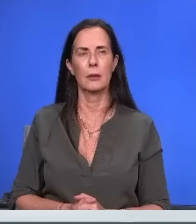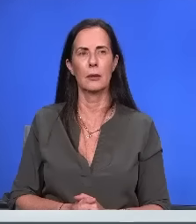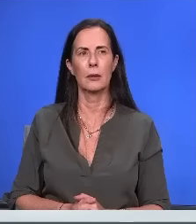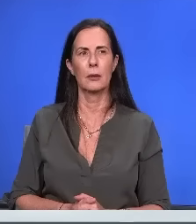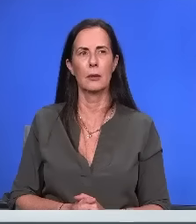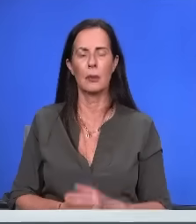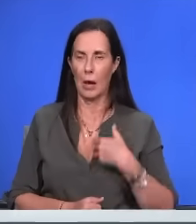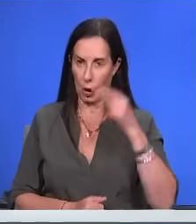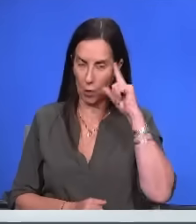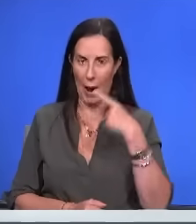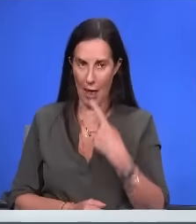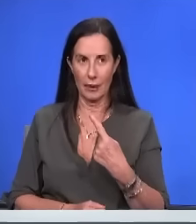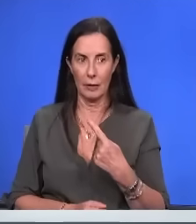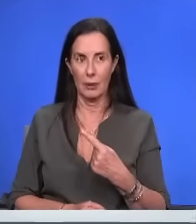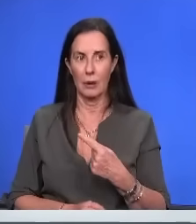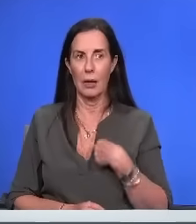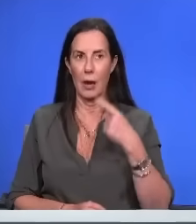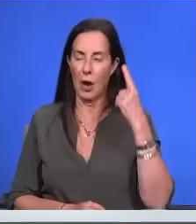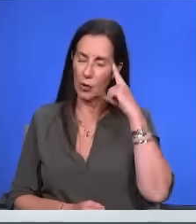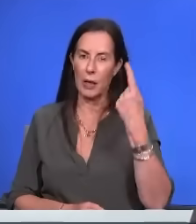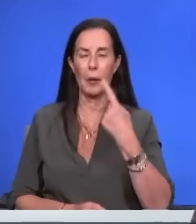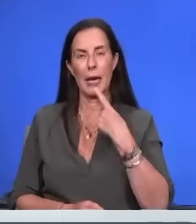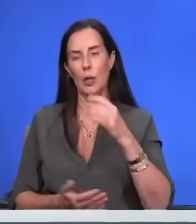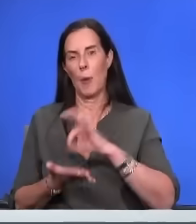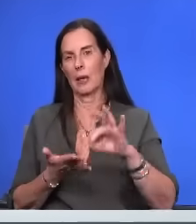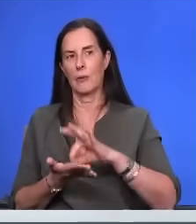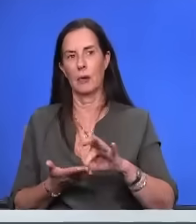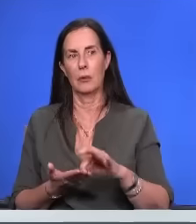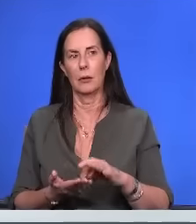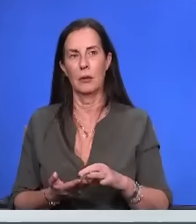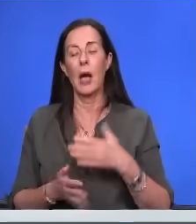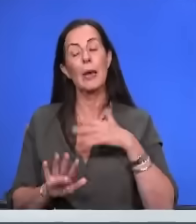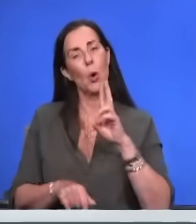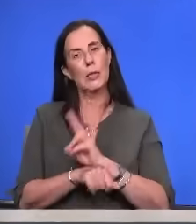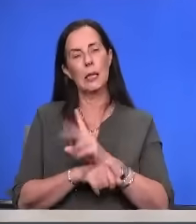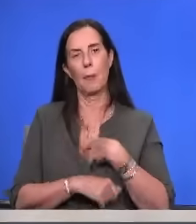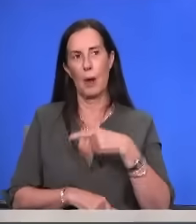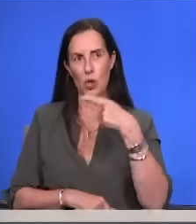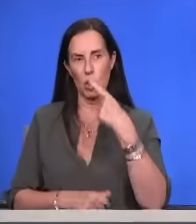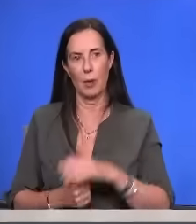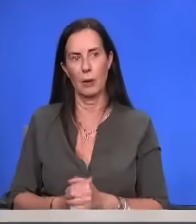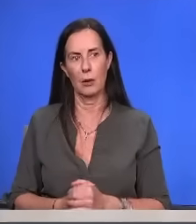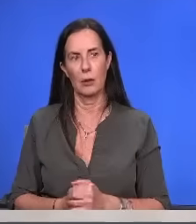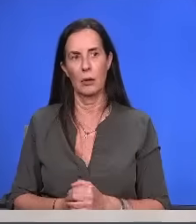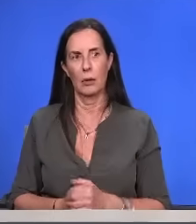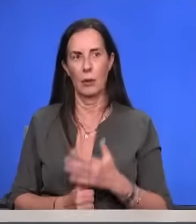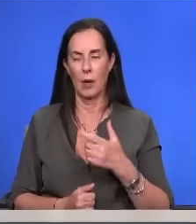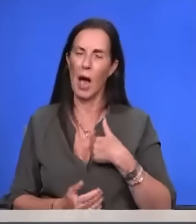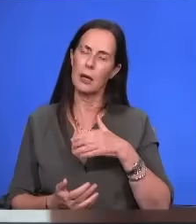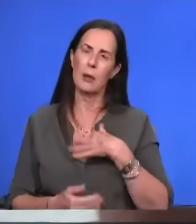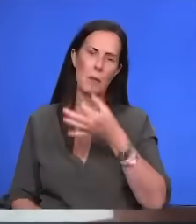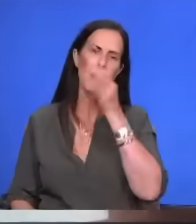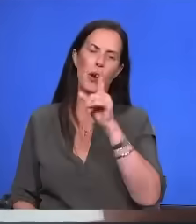אני יודעת מה להגיד, אבל אני יודעת איך יוציאו את זה בכתבה. אז תגידי מה, אז אני מאוד נזהרת להגיד את זה. רוצה להמשיך את זה מפה, אני מעדיפה